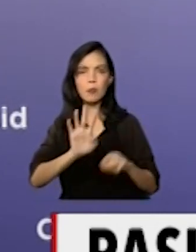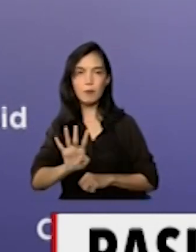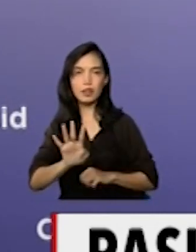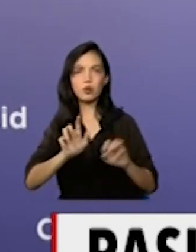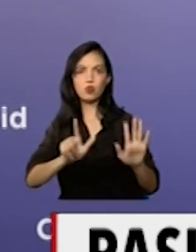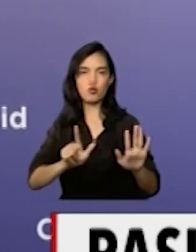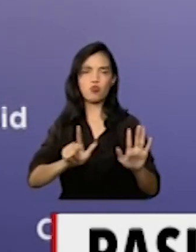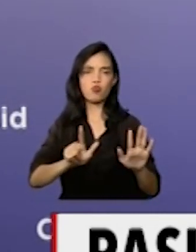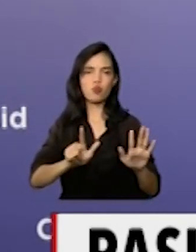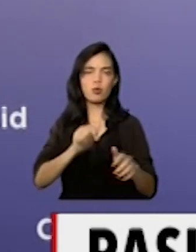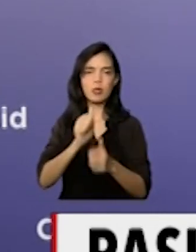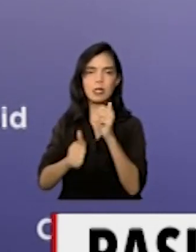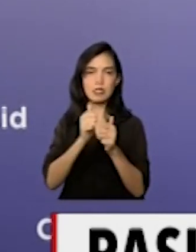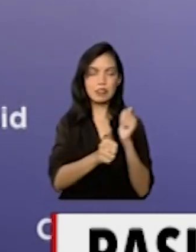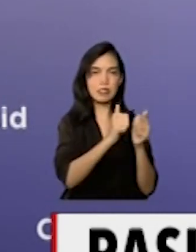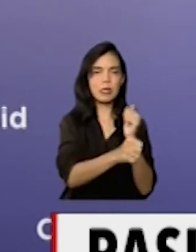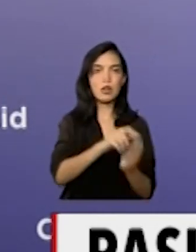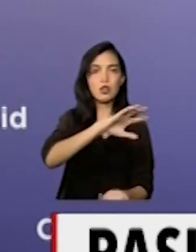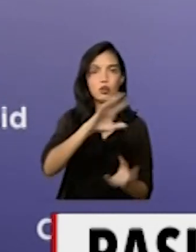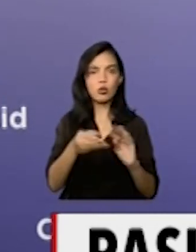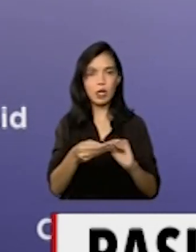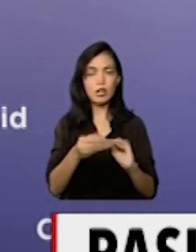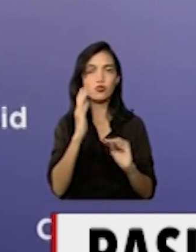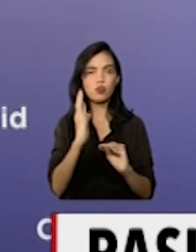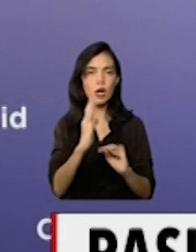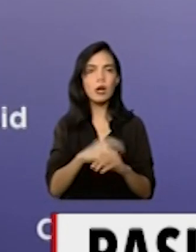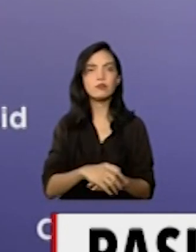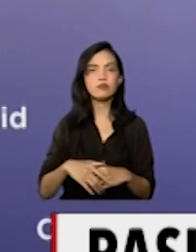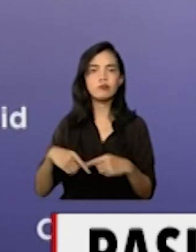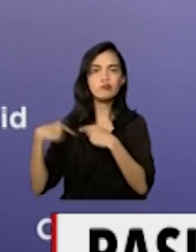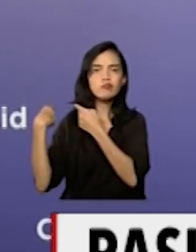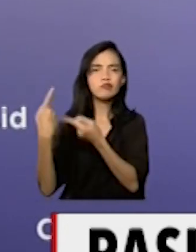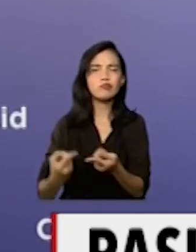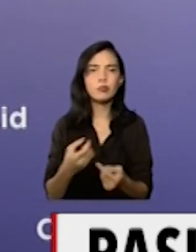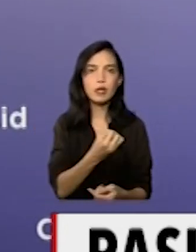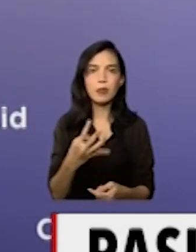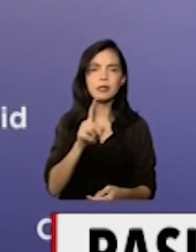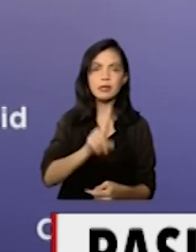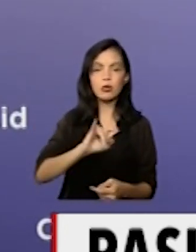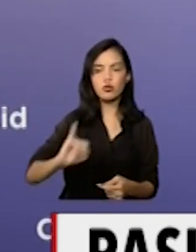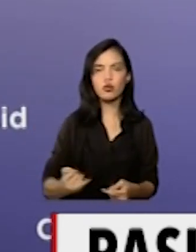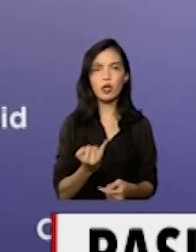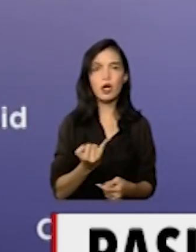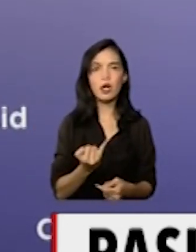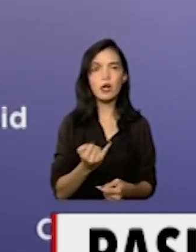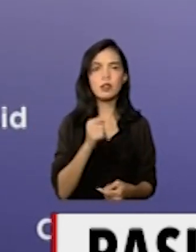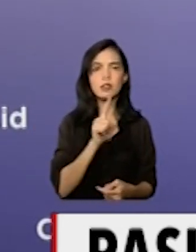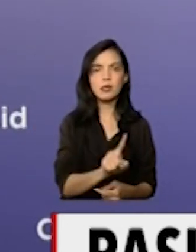23.947 spesimen. Sehingga total spesimen yang kita periksa sampai dengan hari ini menjadi